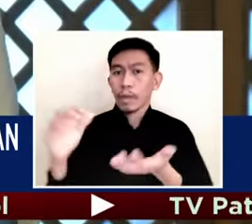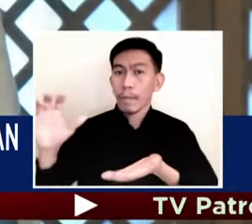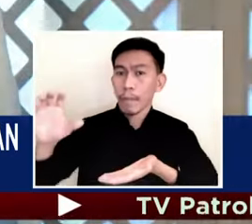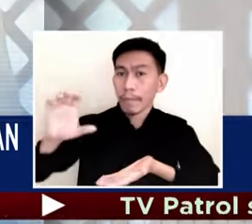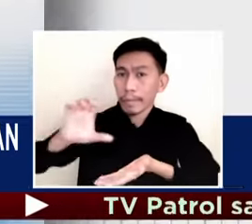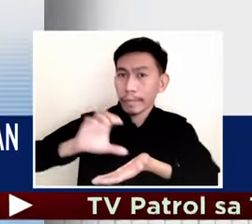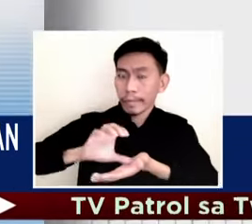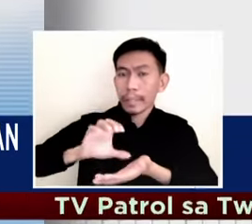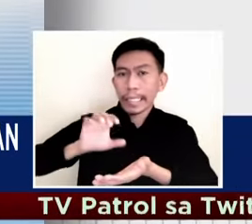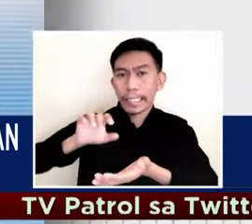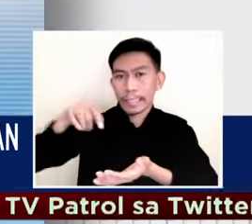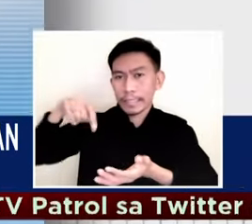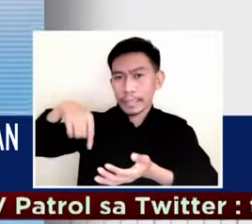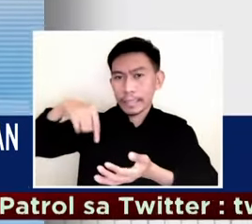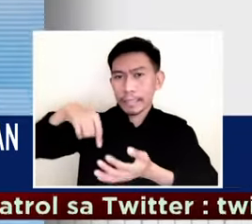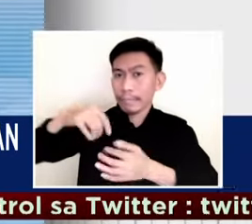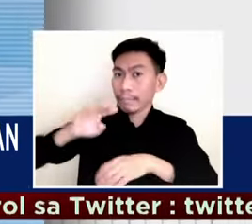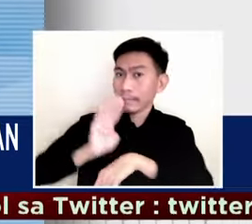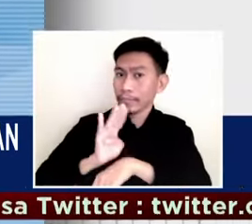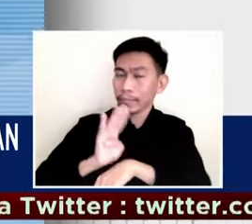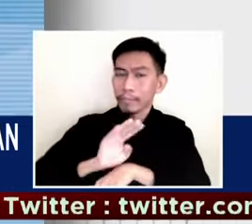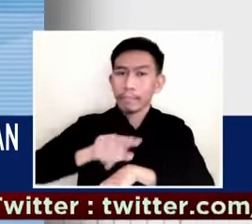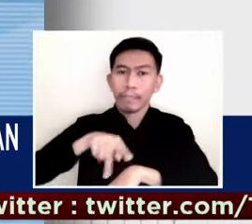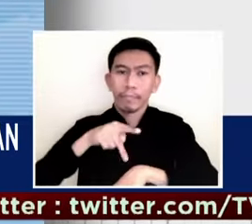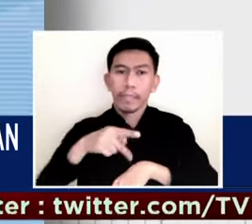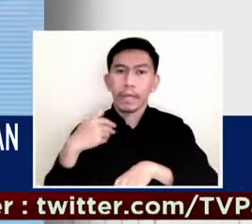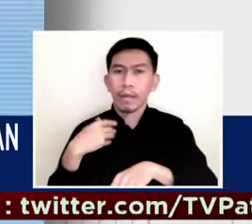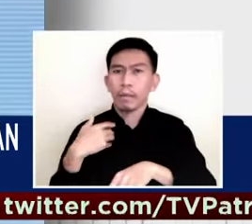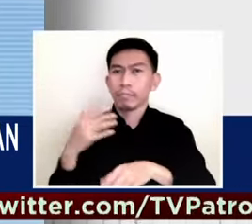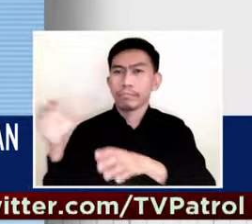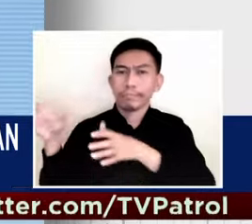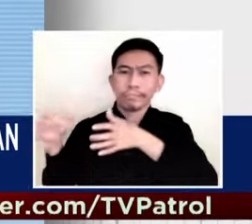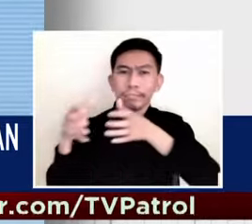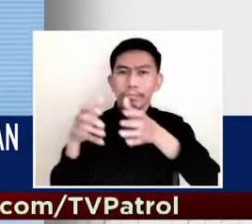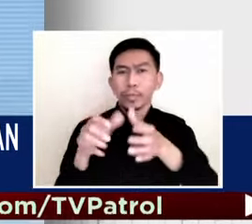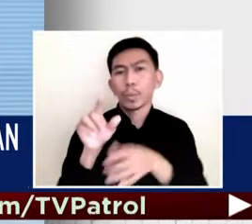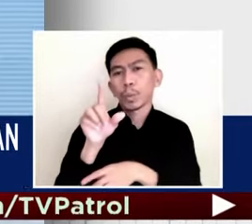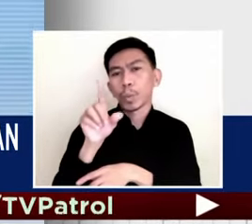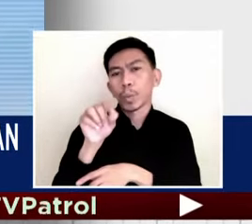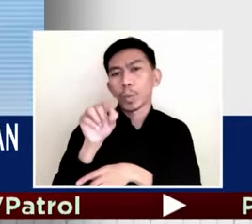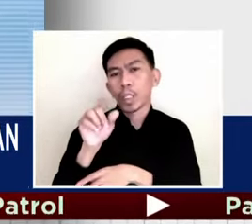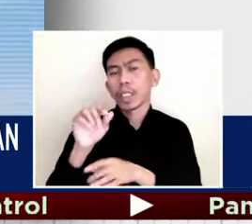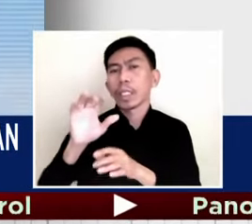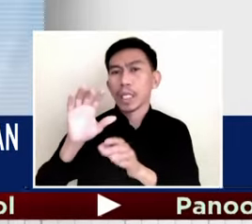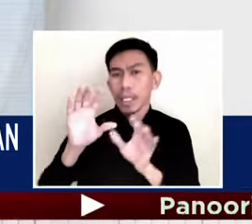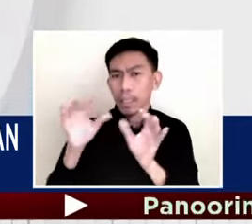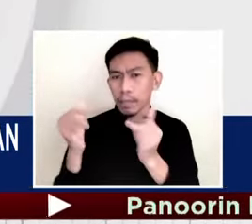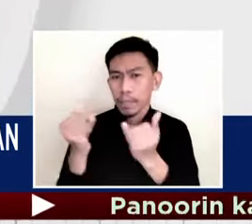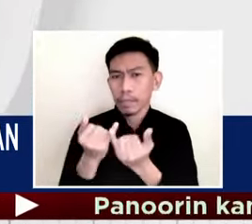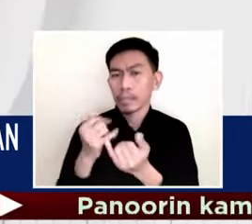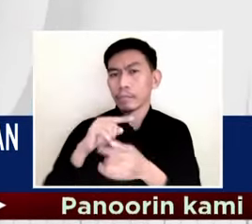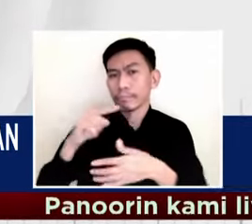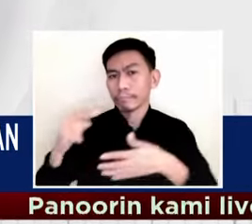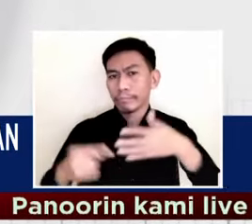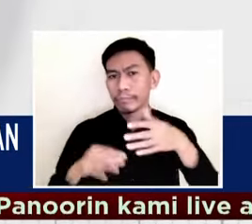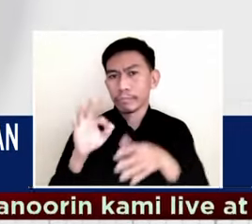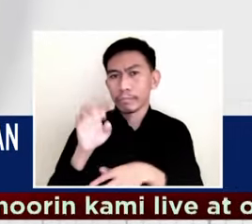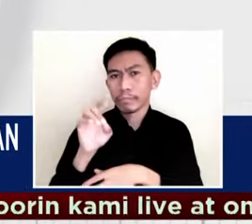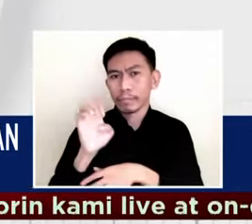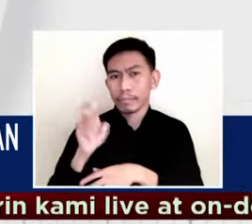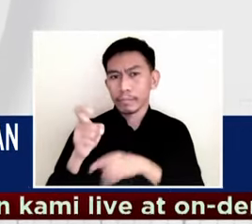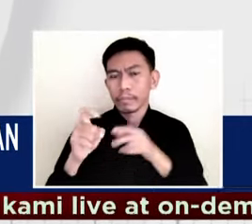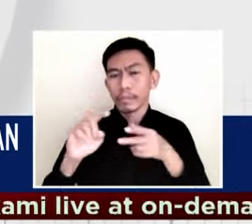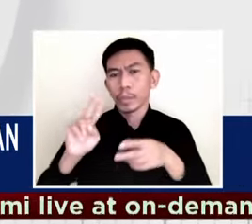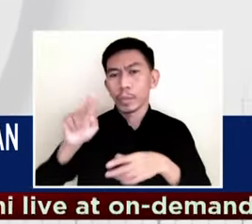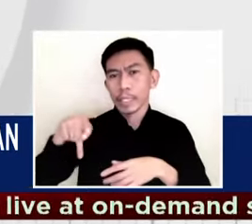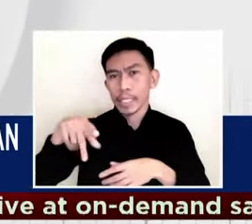Pilipinas. Bitbit ni Raimondo ang higit 20 American companies, kabilang ang FedEx, UPS, United Airlines,